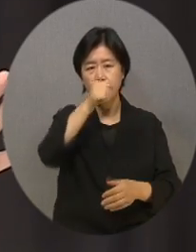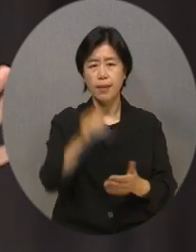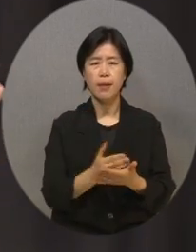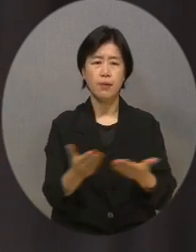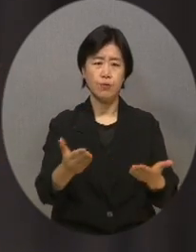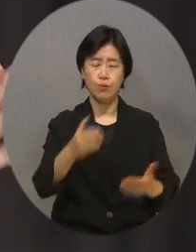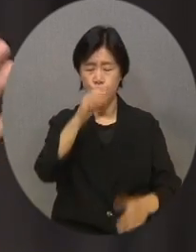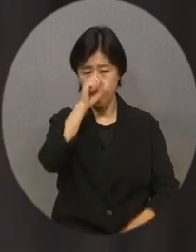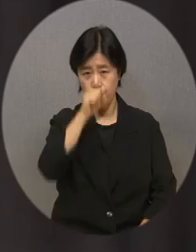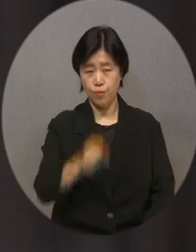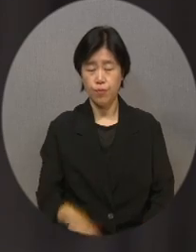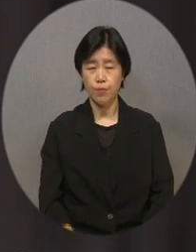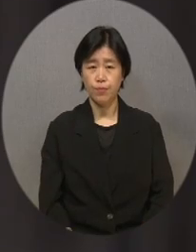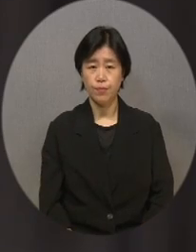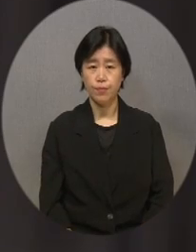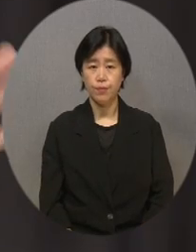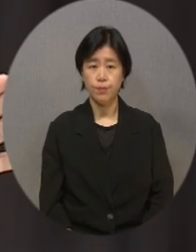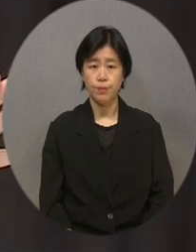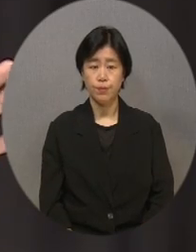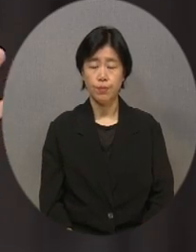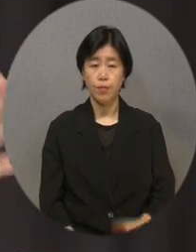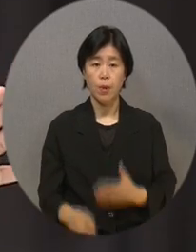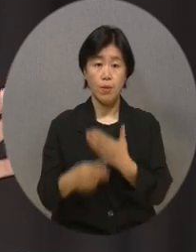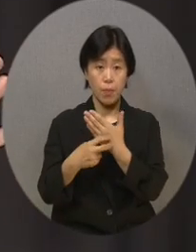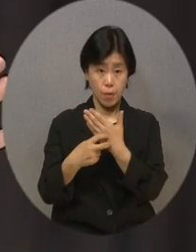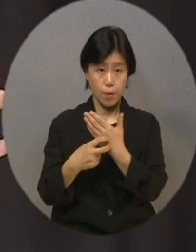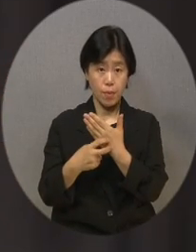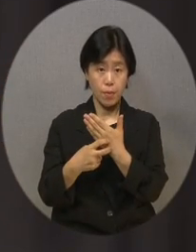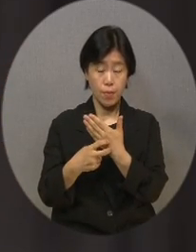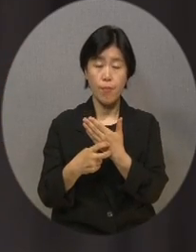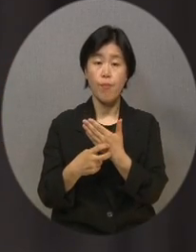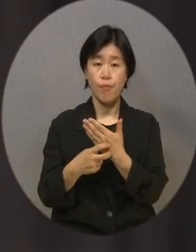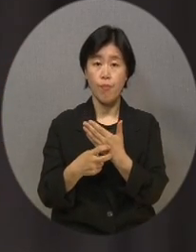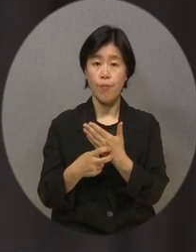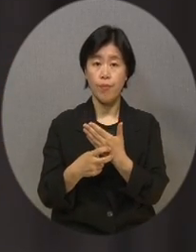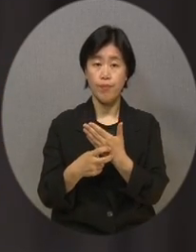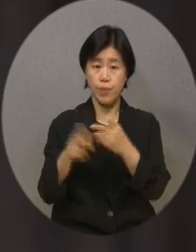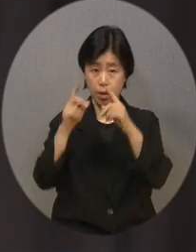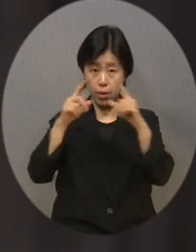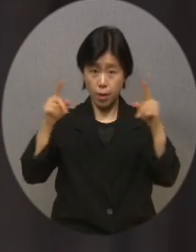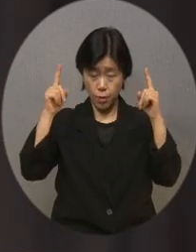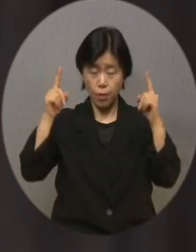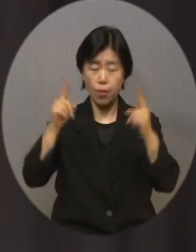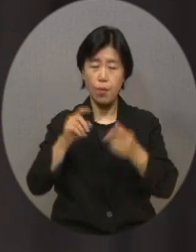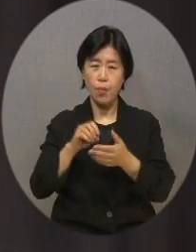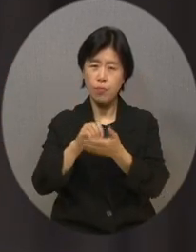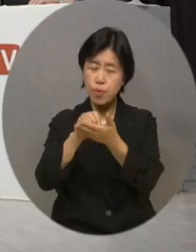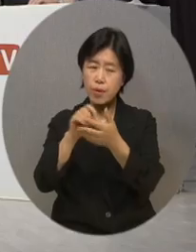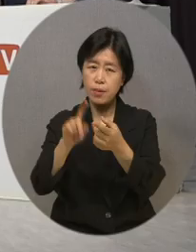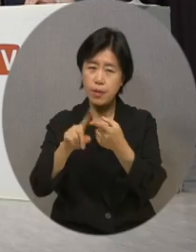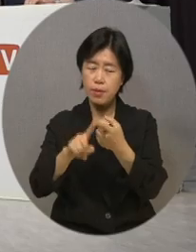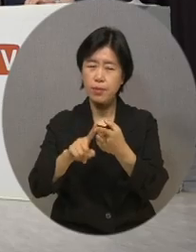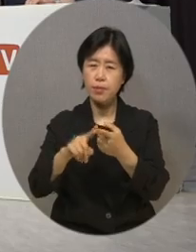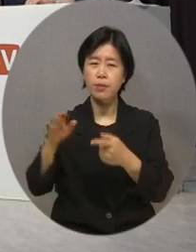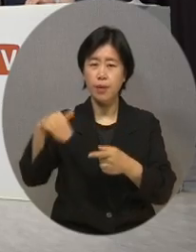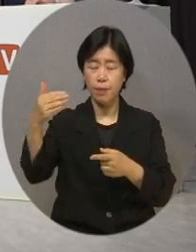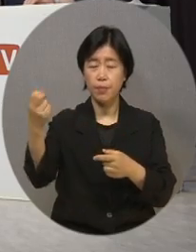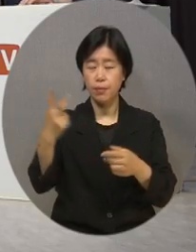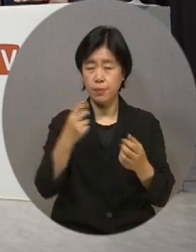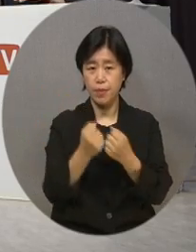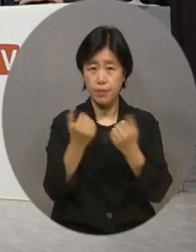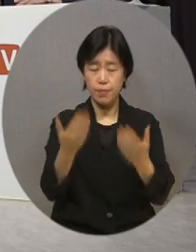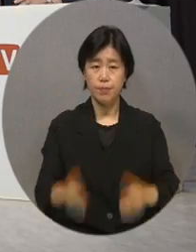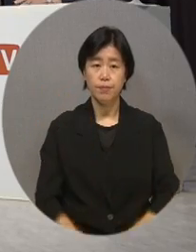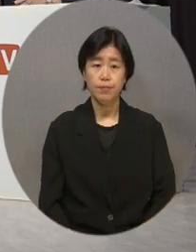의대 정원에 대해서 공공 의료에 대해서 말씀을 드리는 거니까 이건 좀 다음에 좀 말씀드리겠습니다. 예. 네. 특히 경기